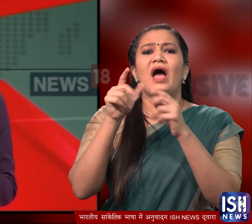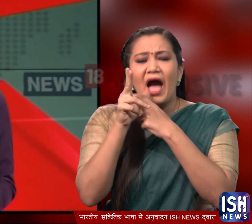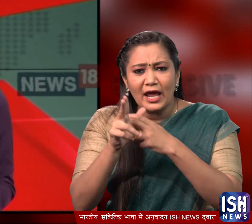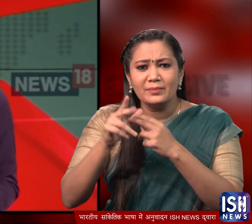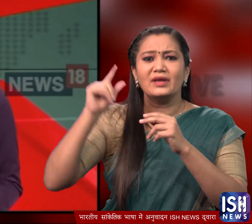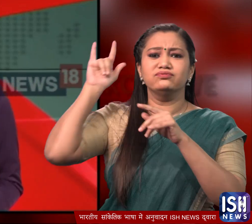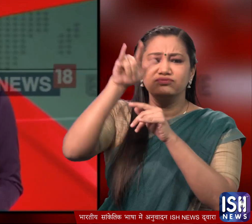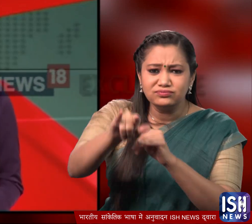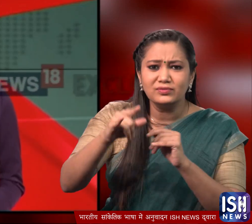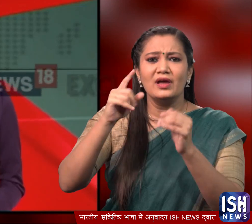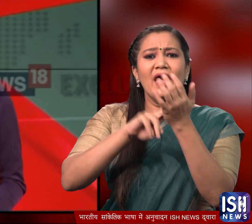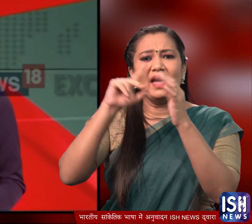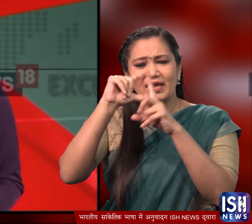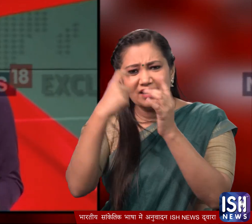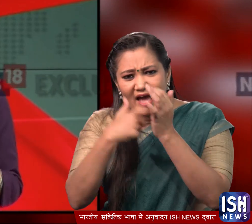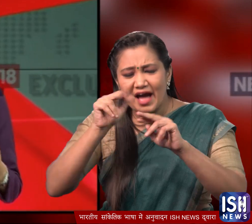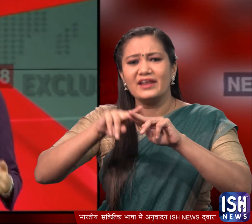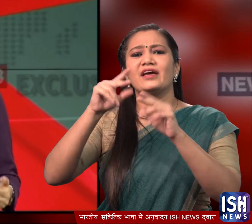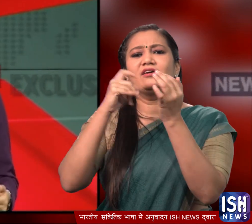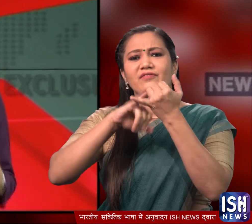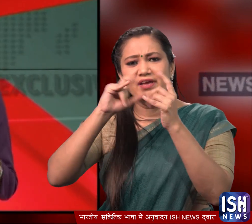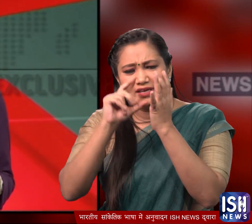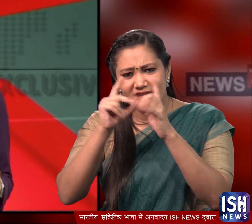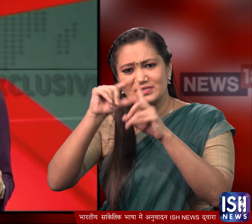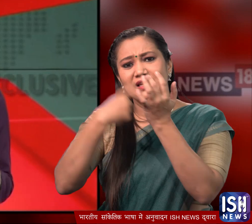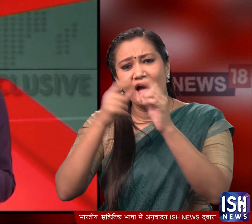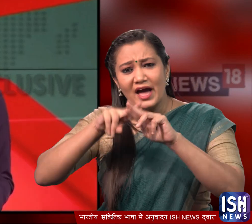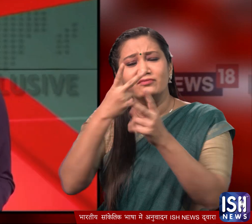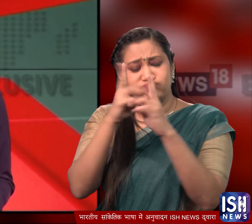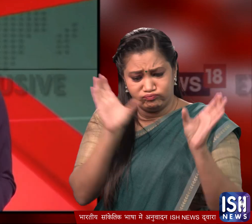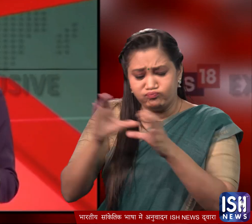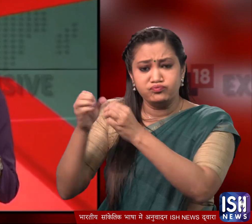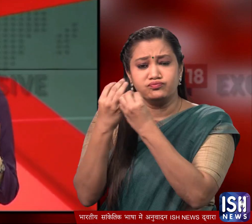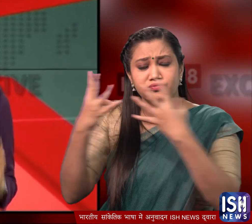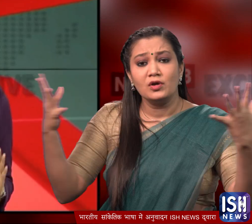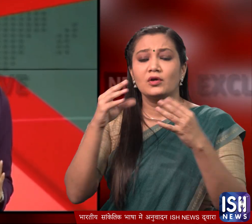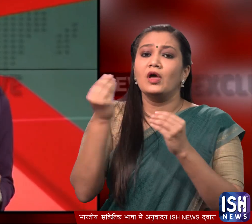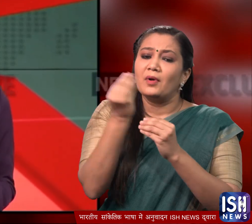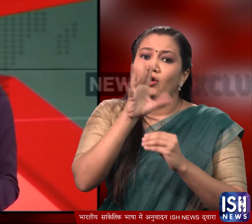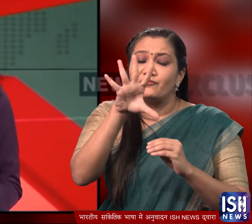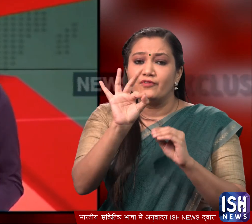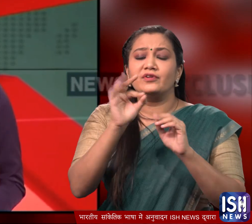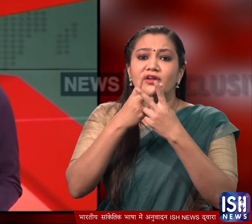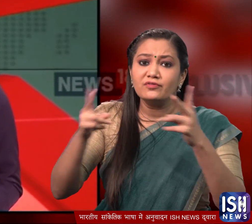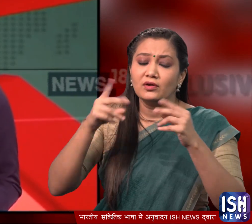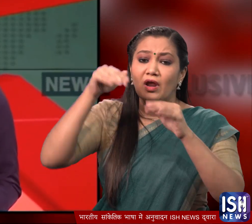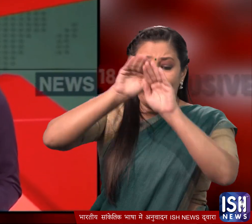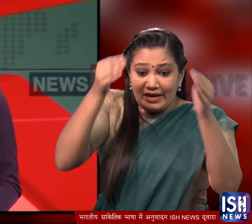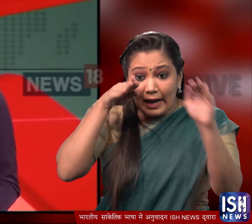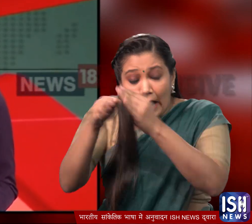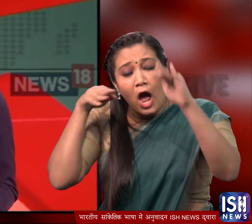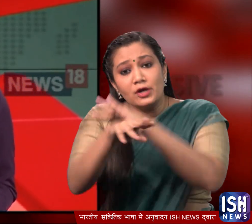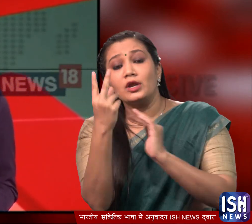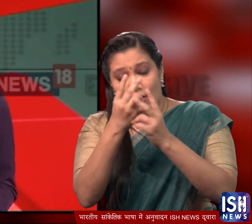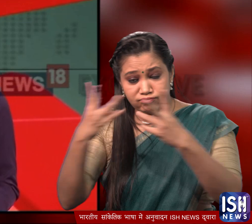सेना, वायुसेना, आईटीबीपी, एनडीआरएफ और एसडीआरएफ की टीमें जुटी हुई हैं। और बताया गया करीब 50 लोग 2 सुरंगों में फंसे हुए हैं